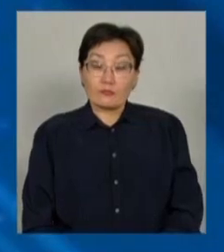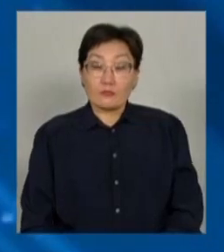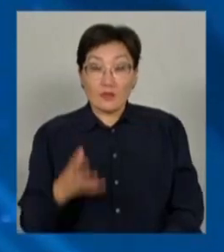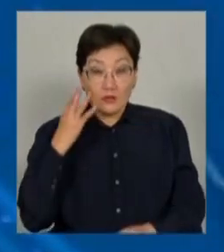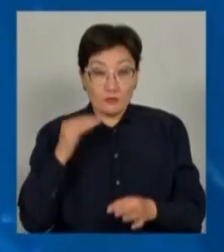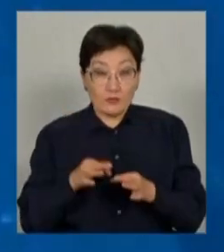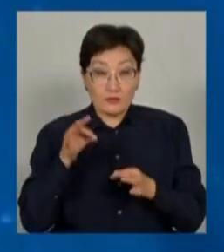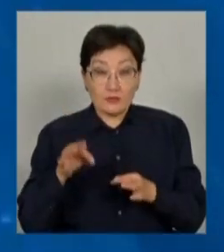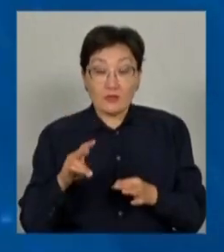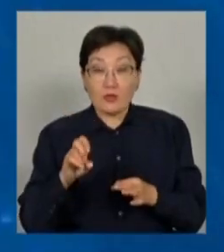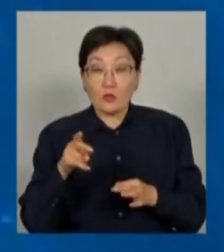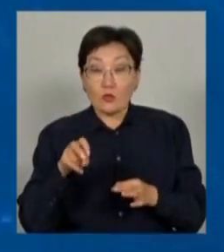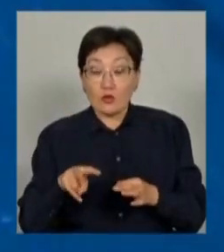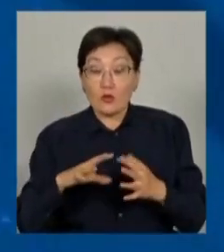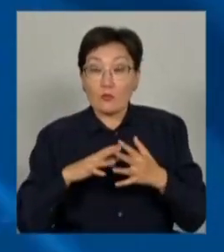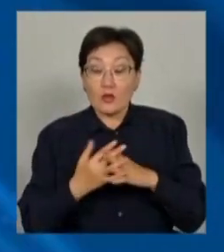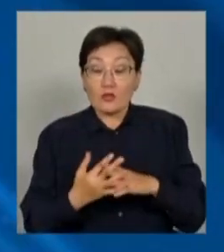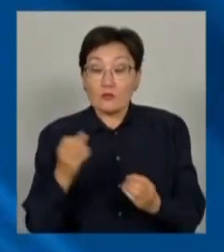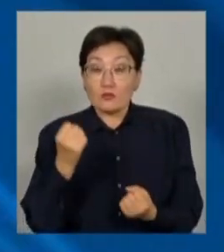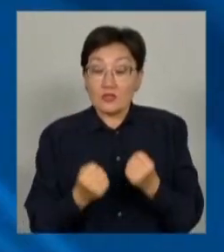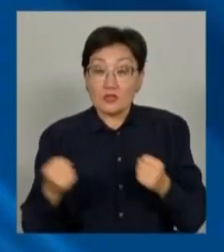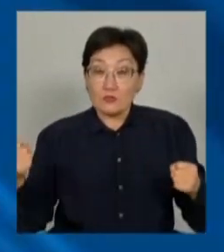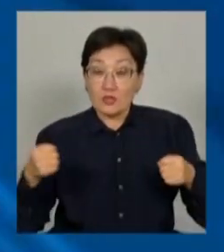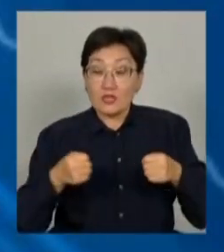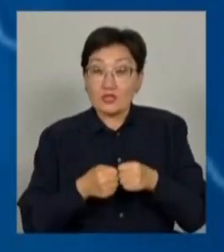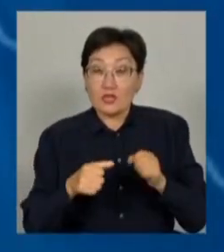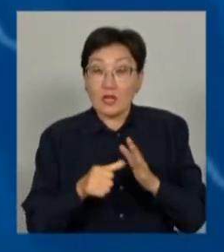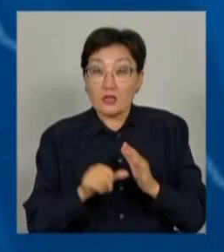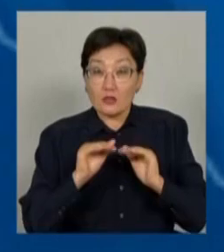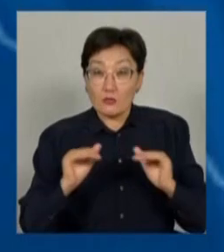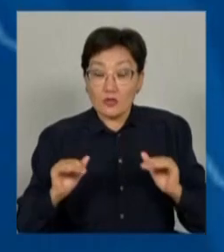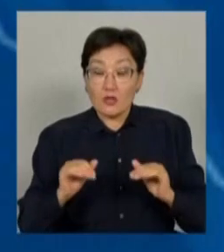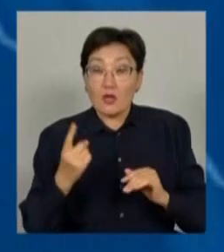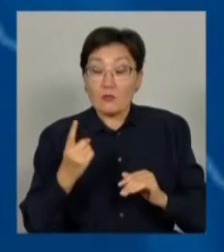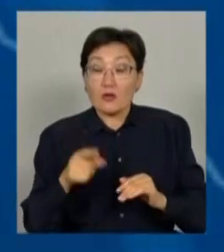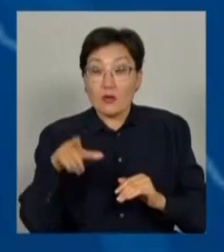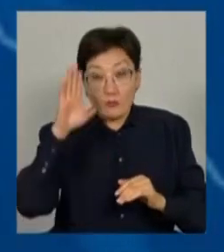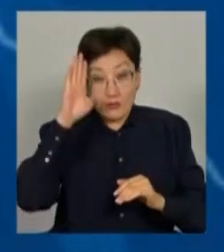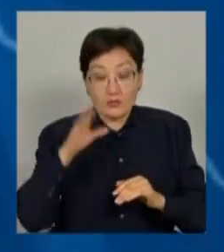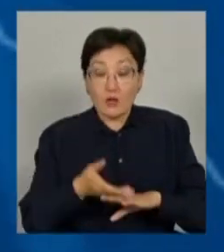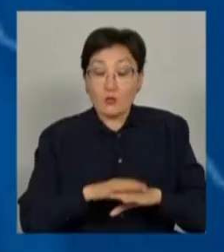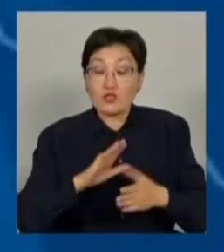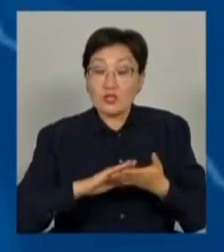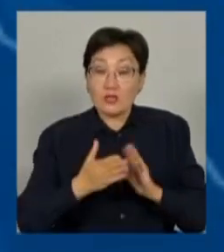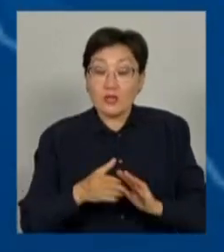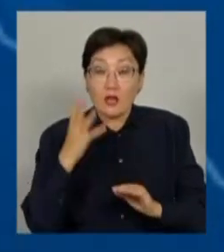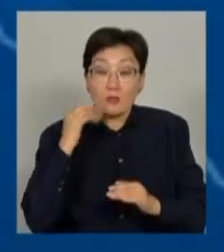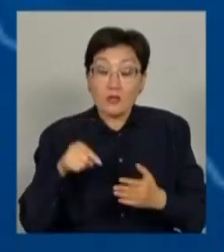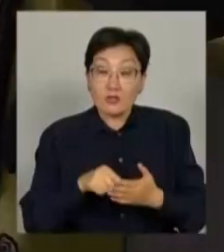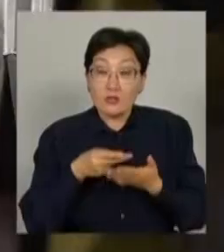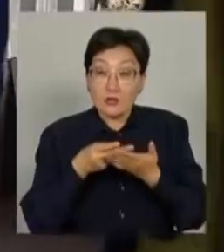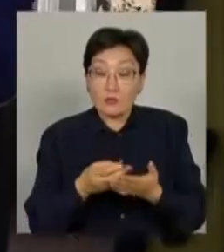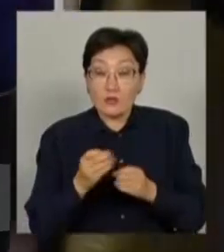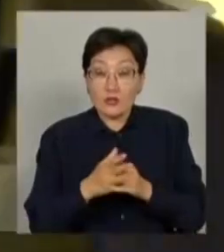Алматы облысы Нарынқол ауылында көлік қаққан 6 жасөспірімнің біреуі ауыр жағдайда Алматыға жеткізілді. Дәрігерлер